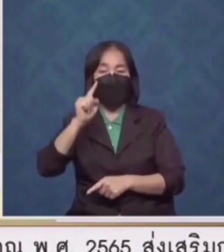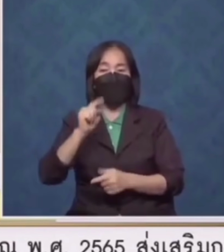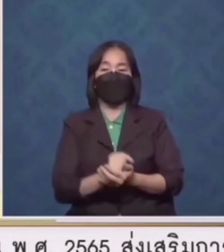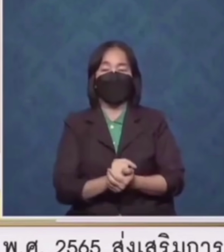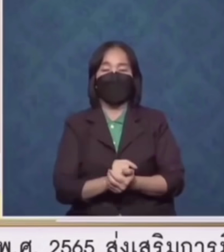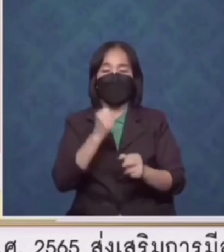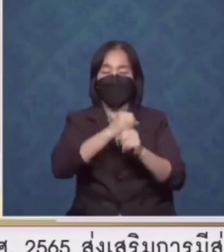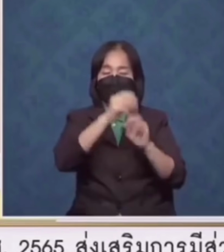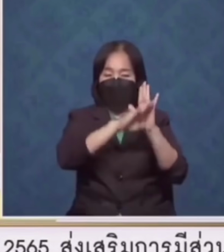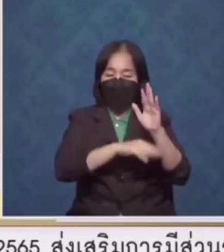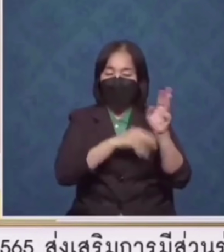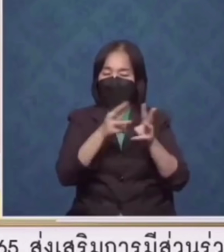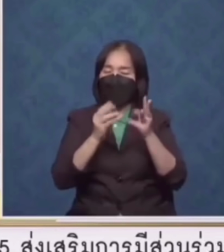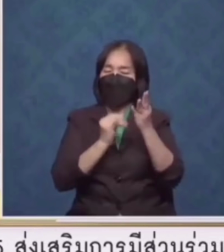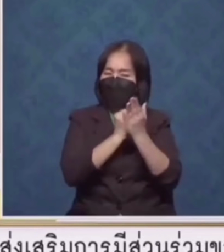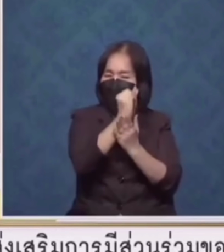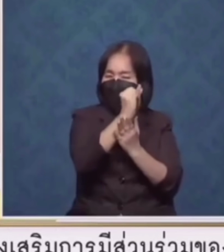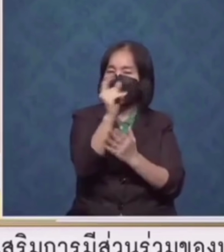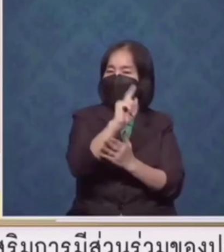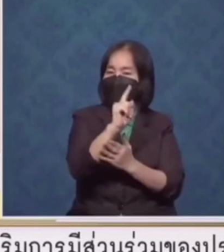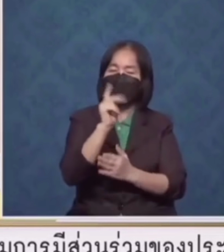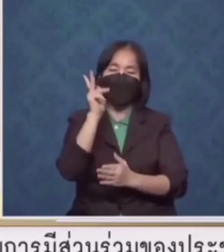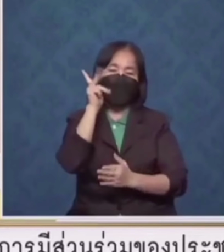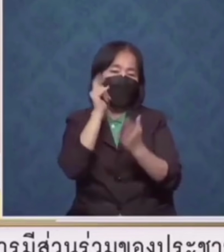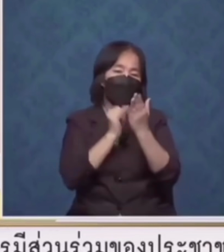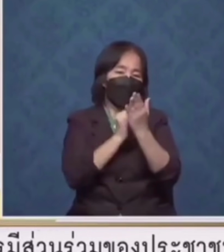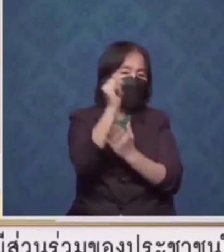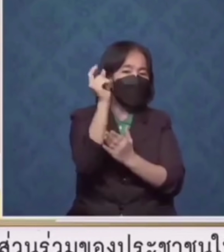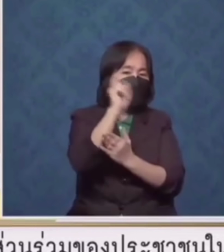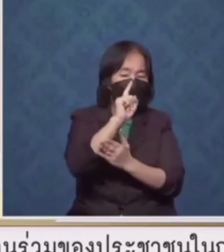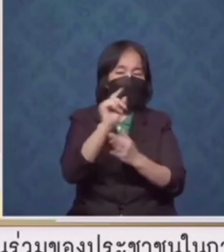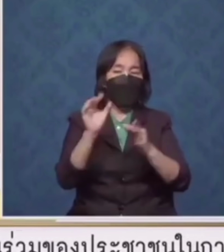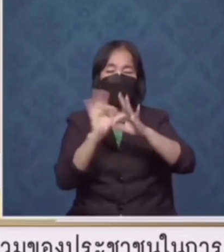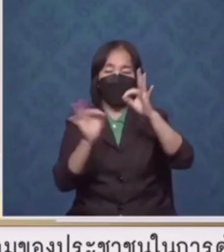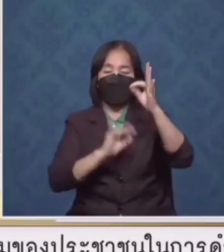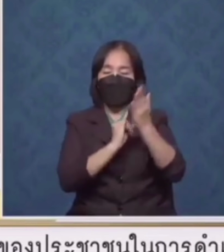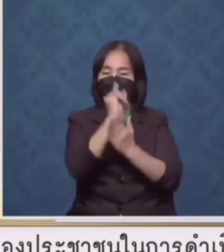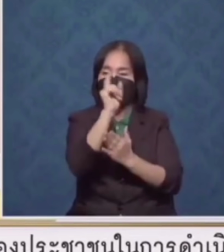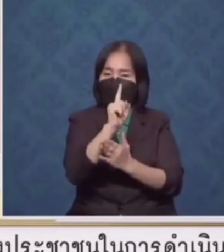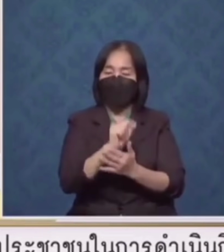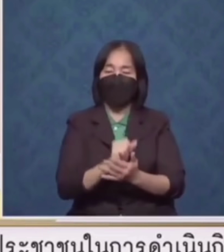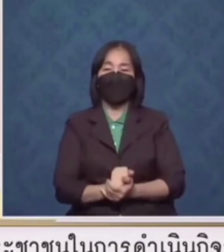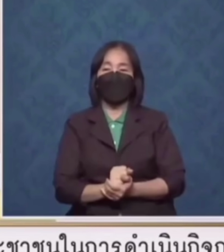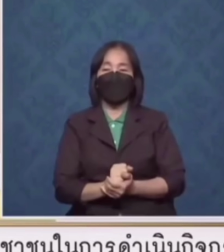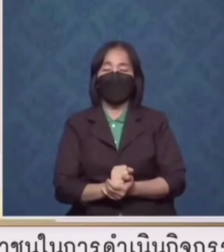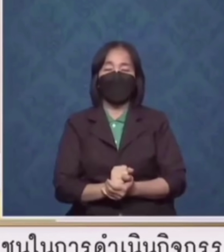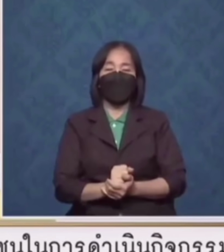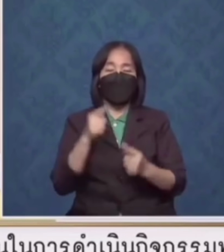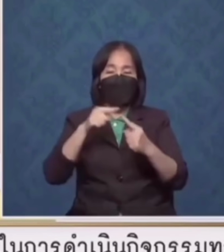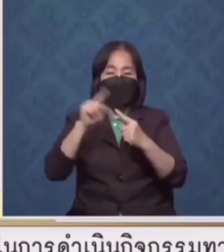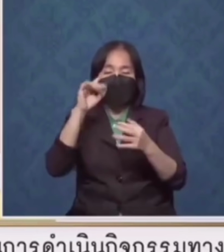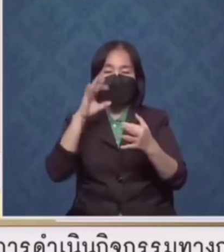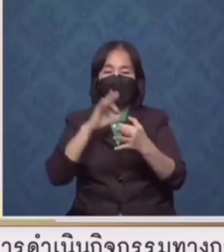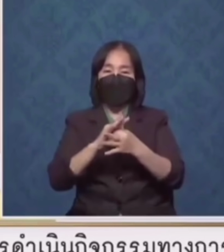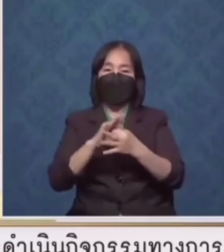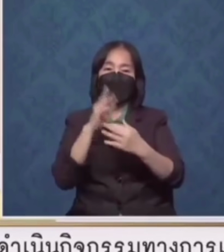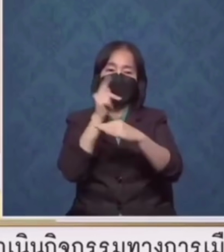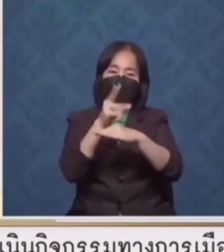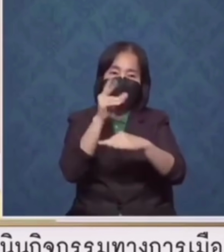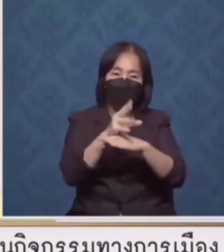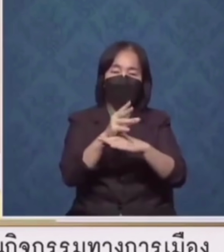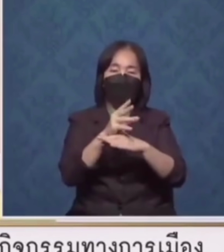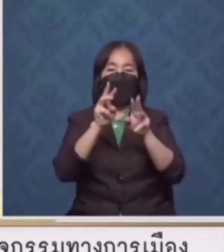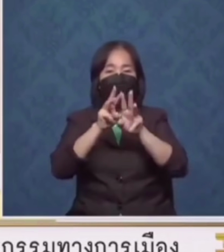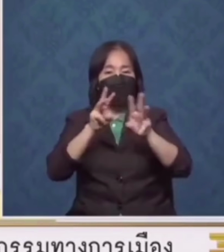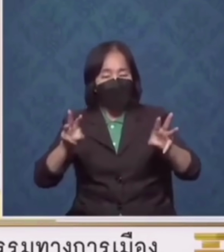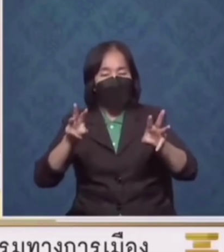ที่ถูกต้องนั้นมีข้อเท็จจริงอย่างไรนะครับผ่านทางแพลตฟอร์มต่างๆนะครับที่จะเข้าถึง